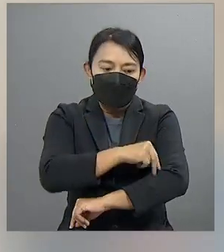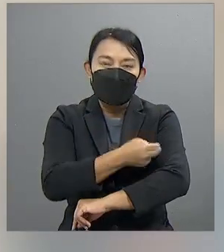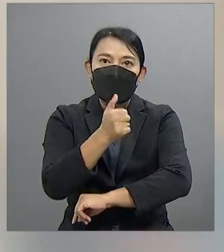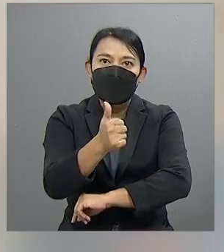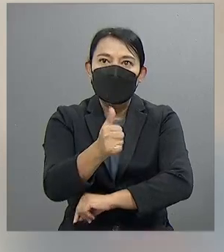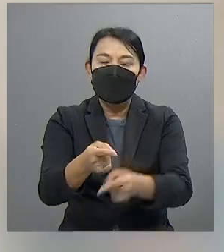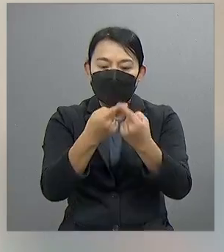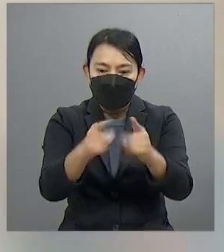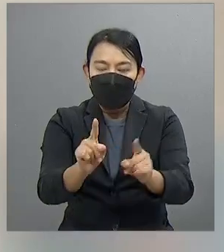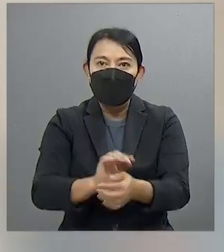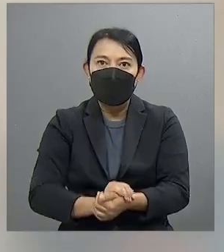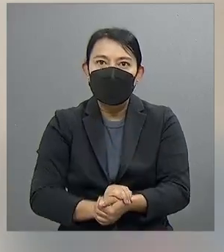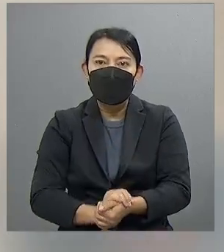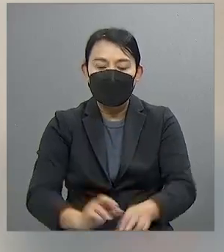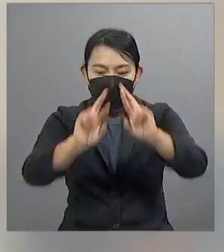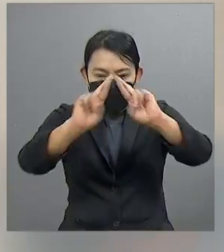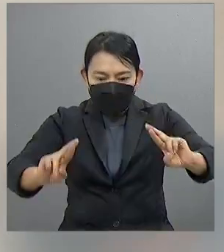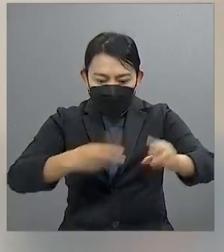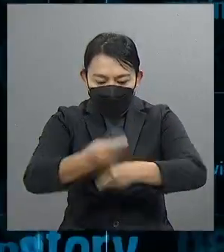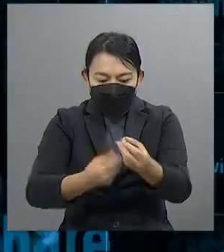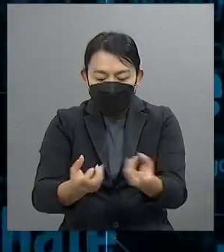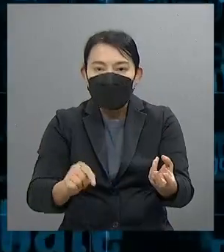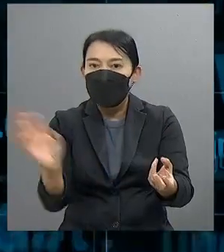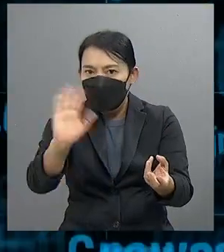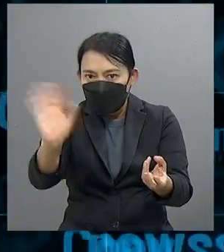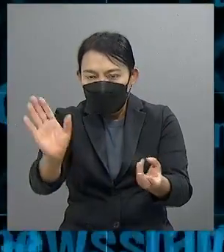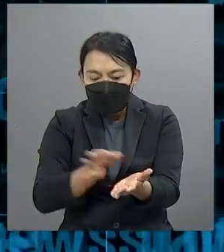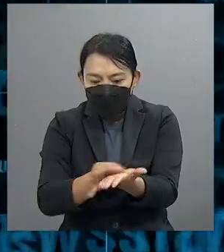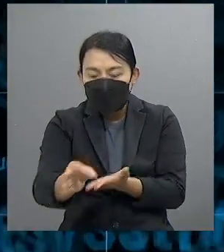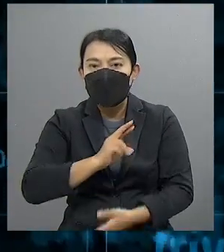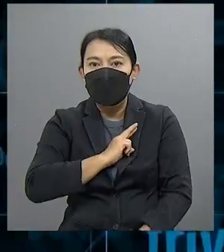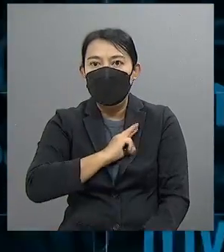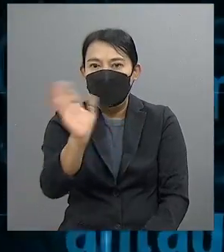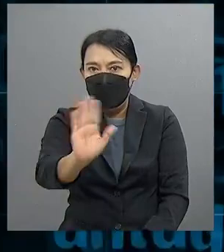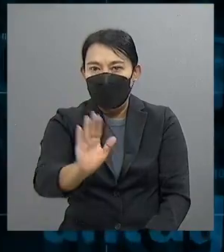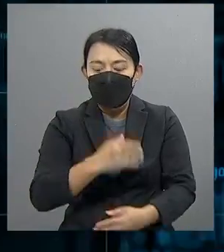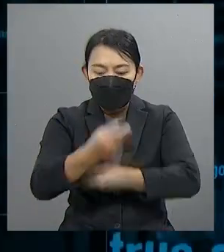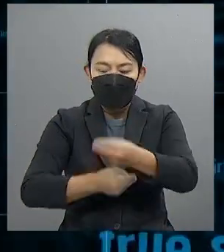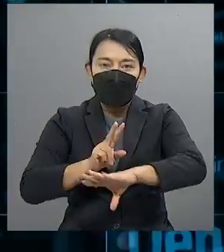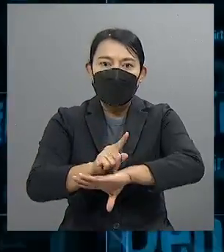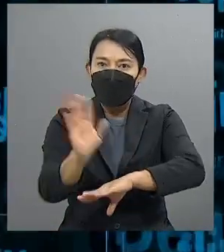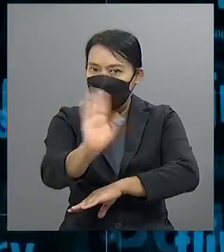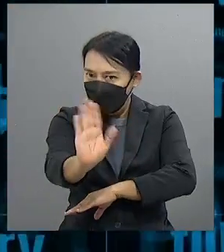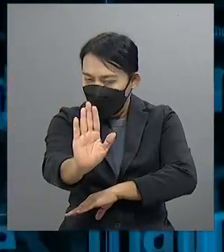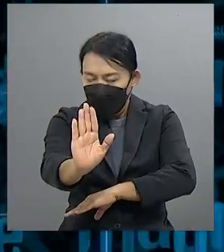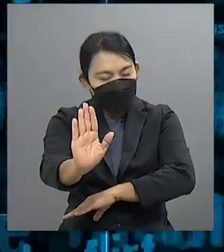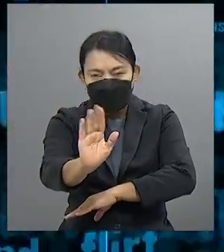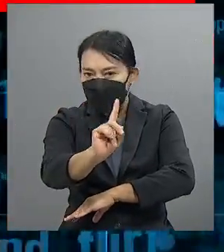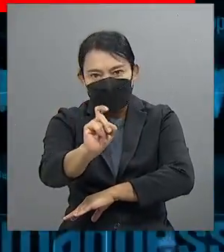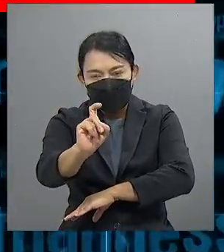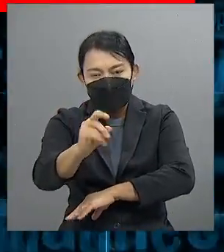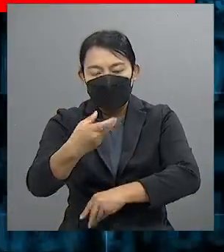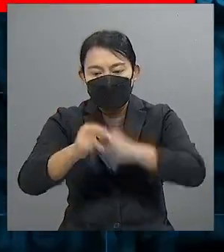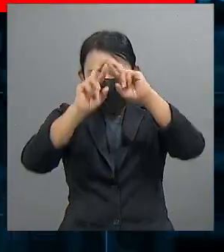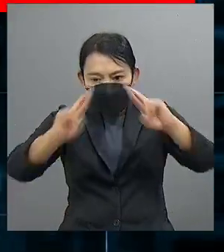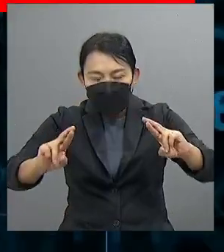ร้านขายของจำหรือคนทั่วไปไม่สามารถซื้อได้ไปขายออนไลน์ไม่ได้ขายในที่อื่นที่ไม่ใช่ร้านขายยาไม่สถานพยาบาล